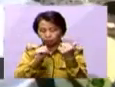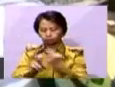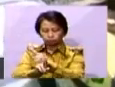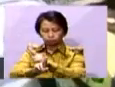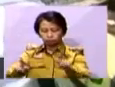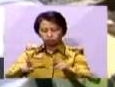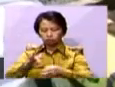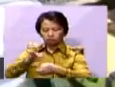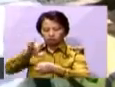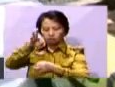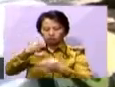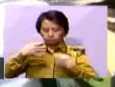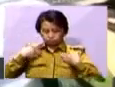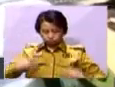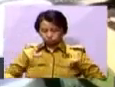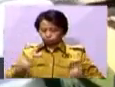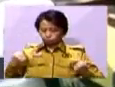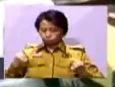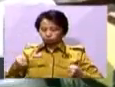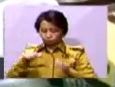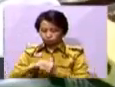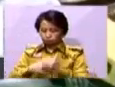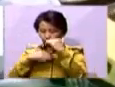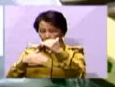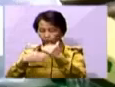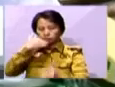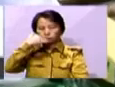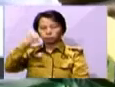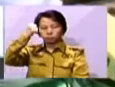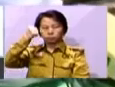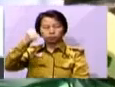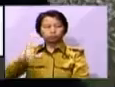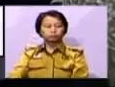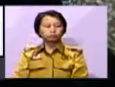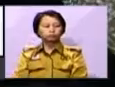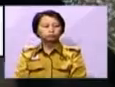persiapan rohani dan jasmani jemaah kini di tahap terbaik.